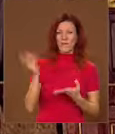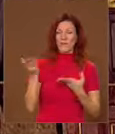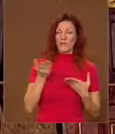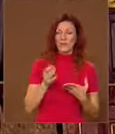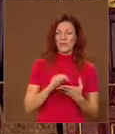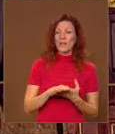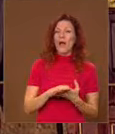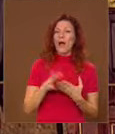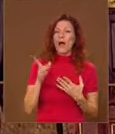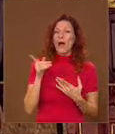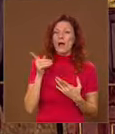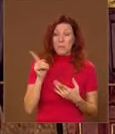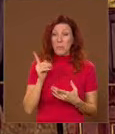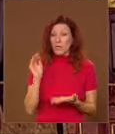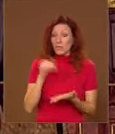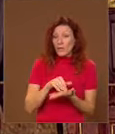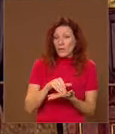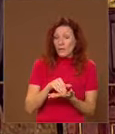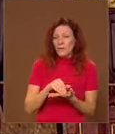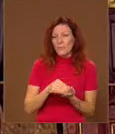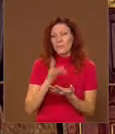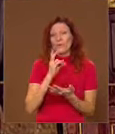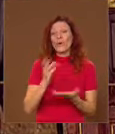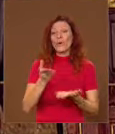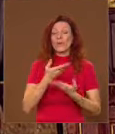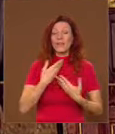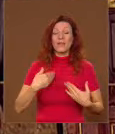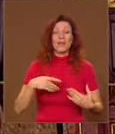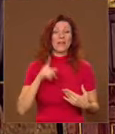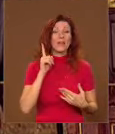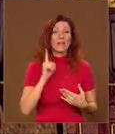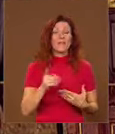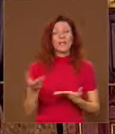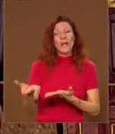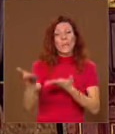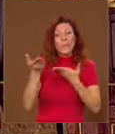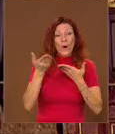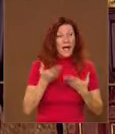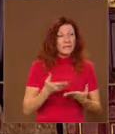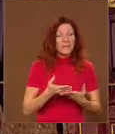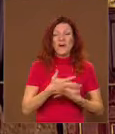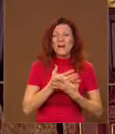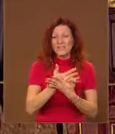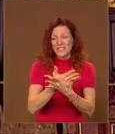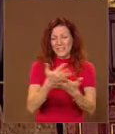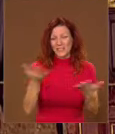работа, свободна воля, можеха да са дошли. Но нека ние, брати и сестри, които сме, надявам се, на Господнята